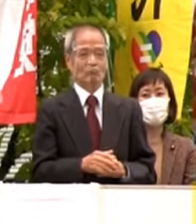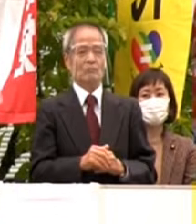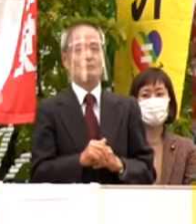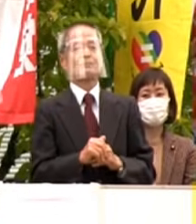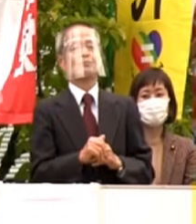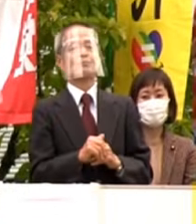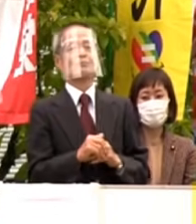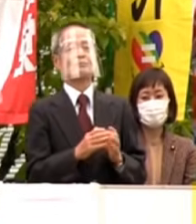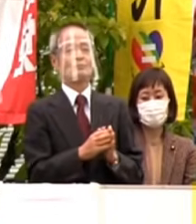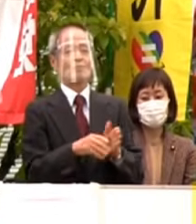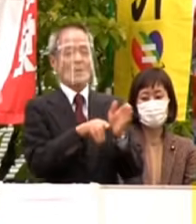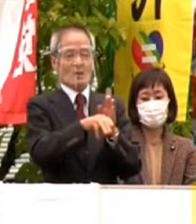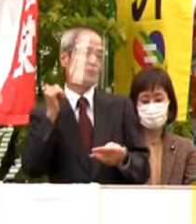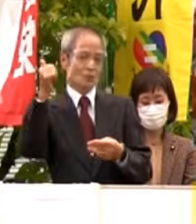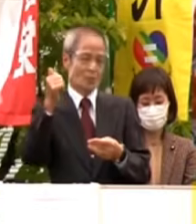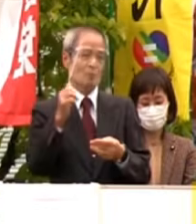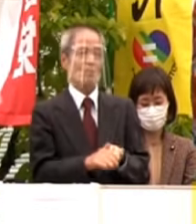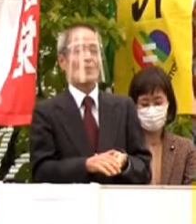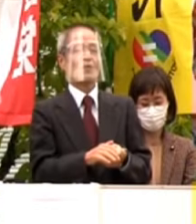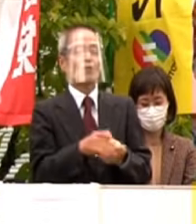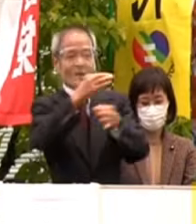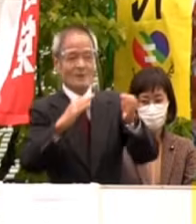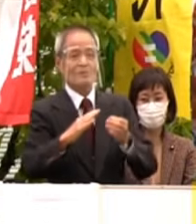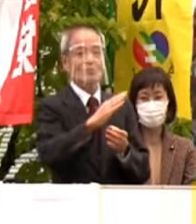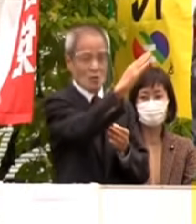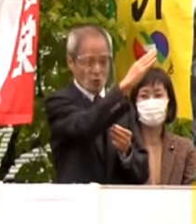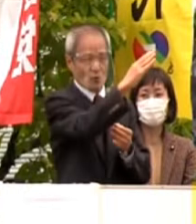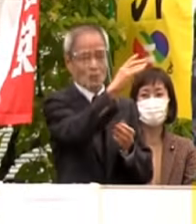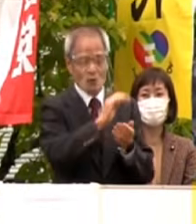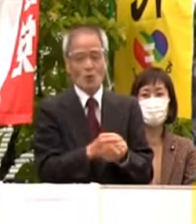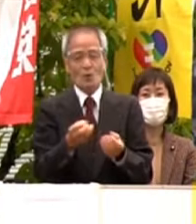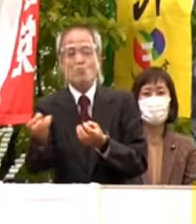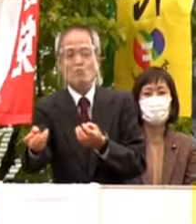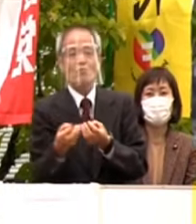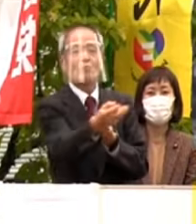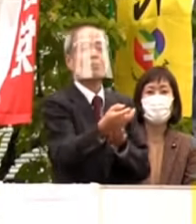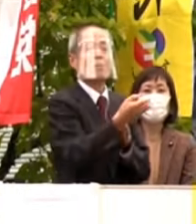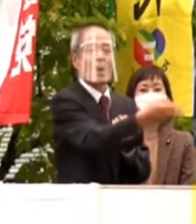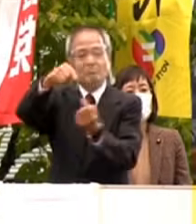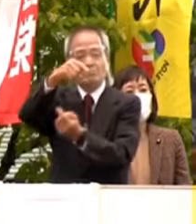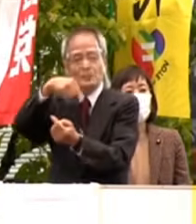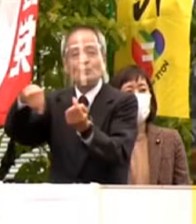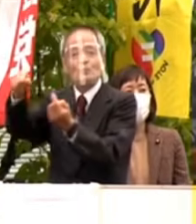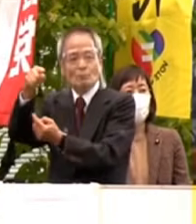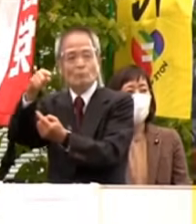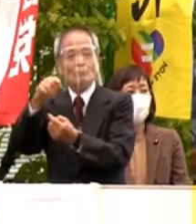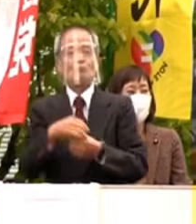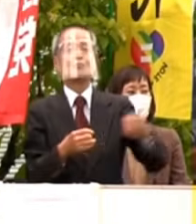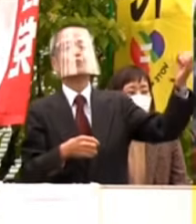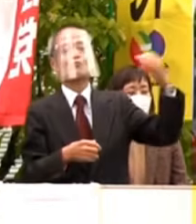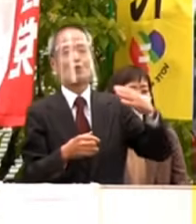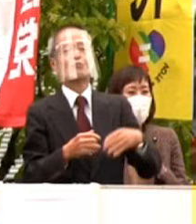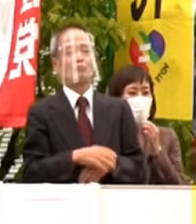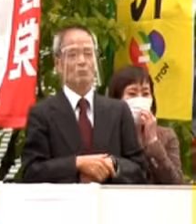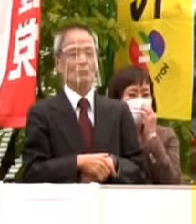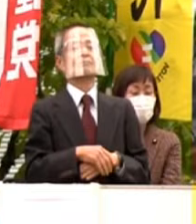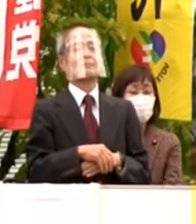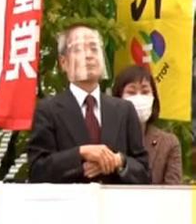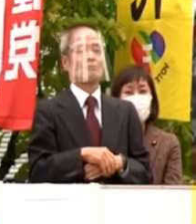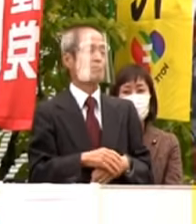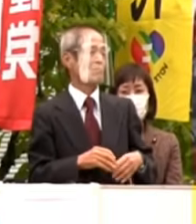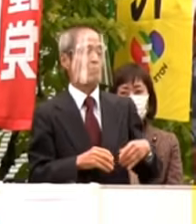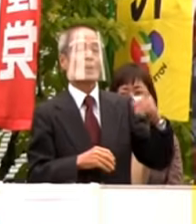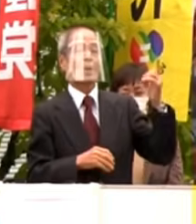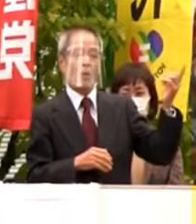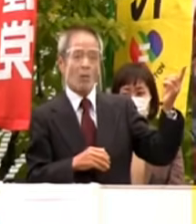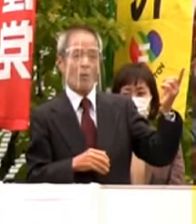長と分配の好循環、こう繰り返しております。私党首討論で岸田さんに、あなたの議論の一番の問題点は